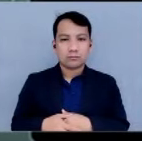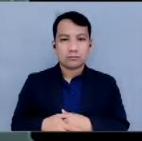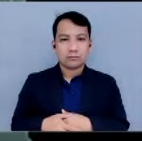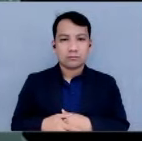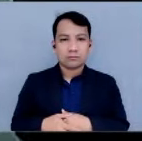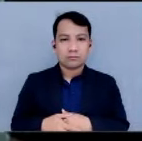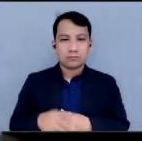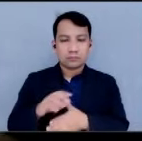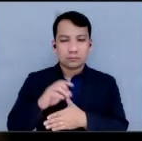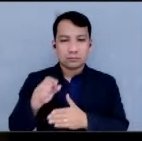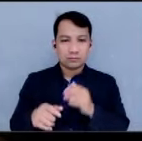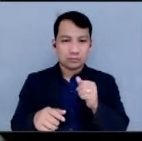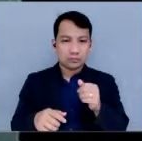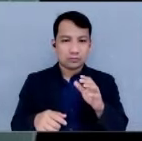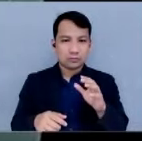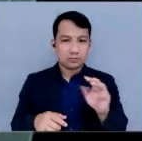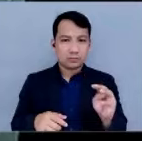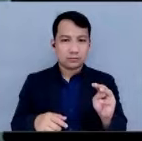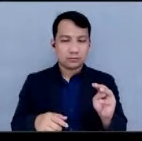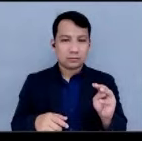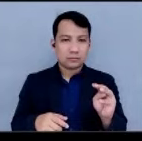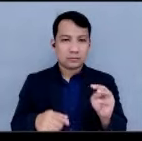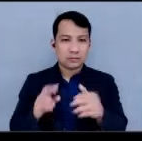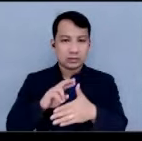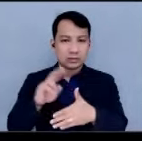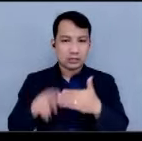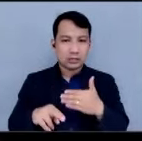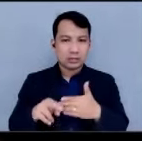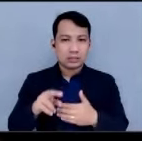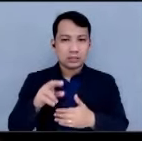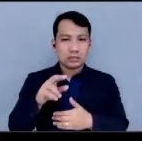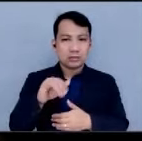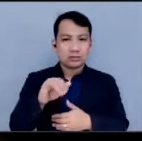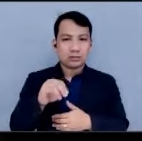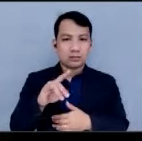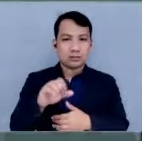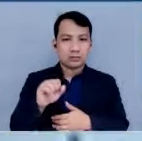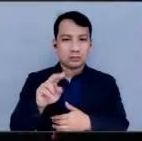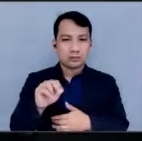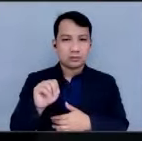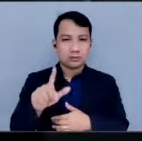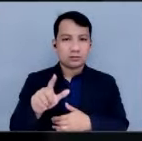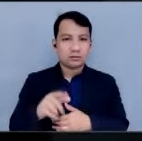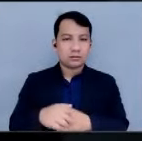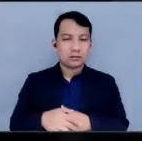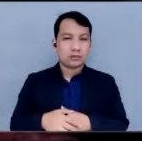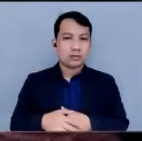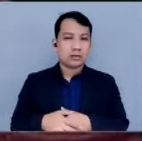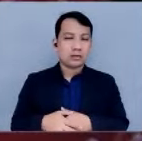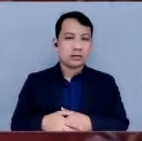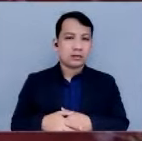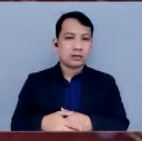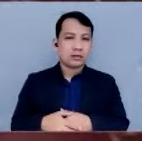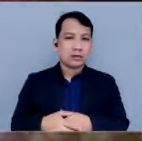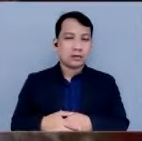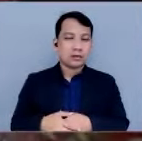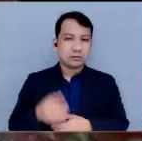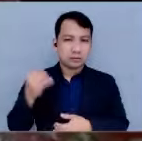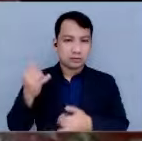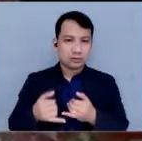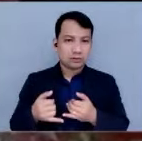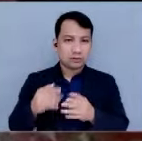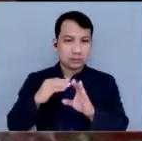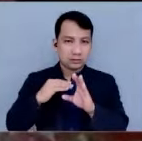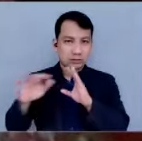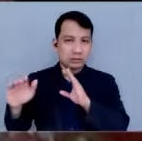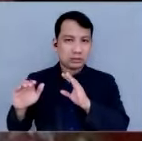Election results from ACM Simunul. Simunul. Sa huli, naitransmit pa rin ang mga